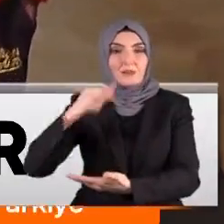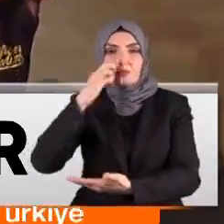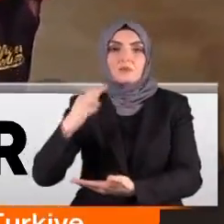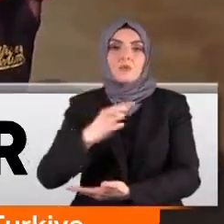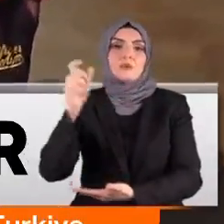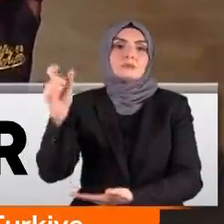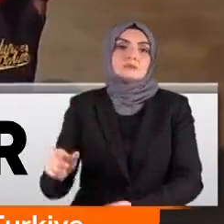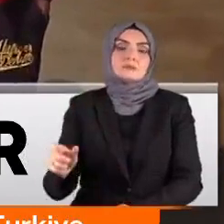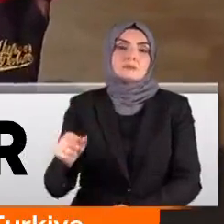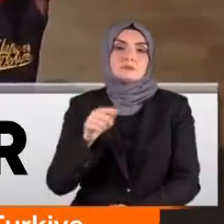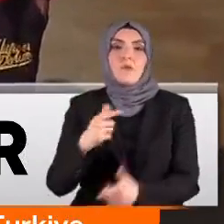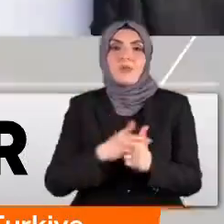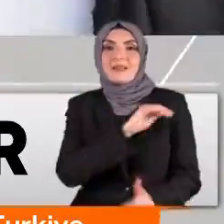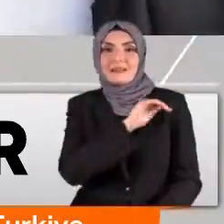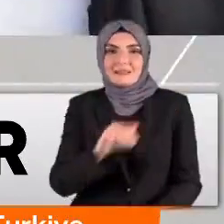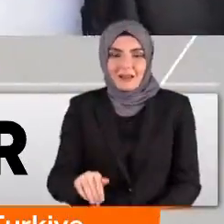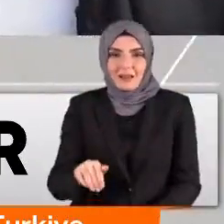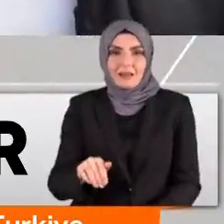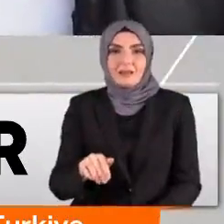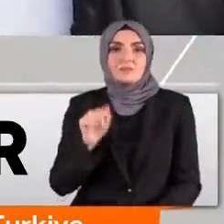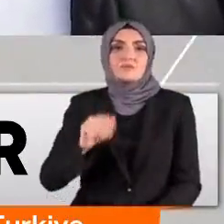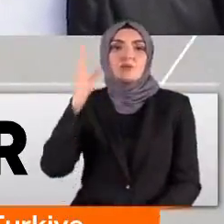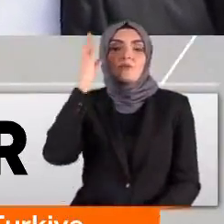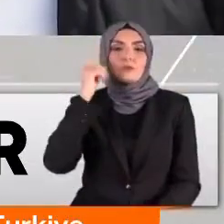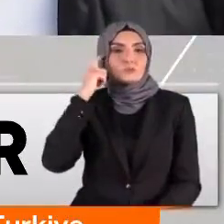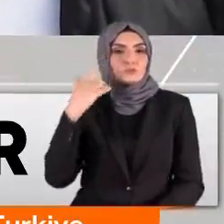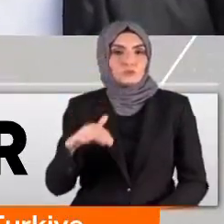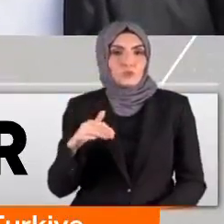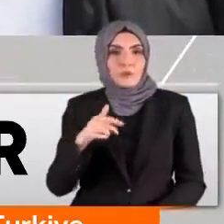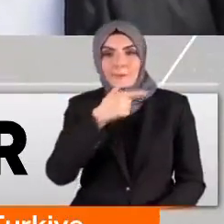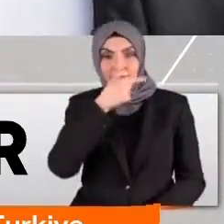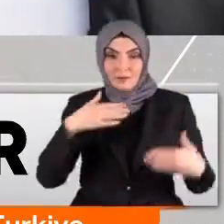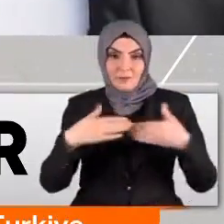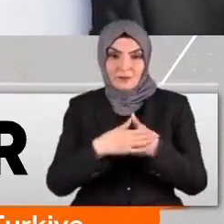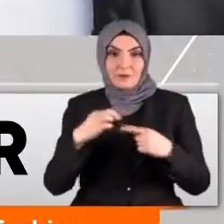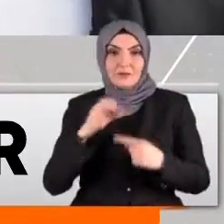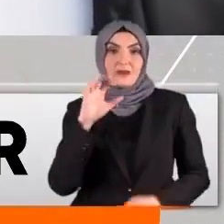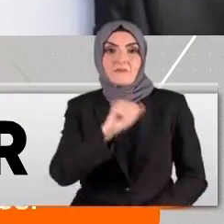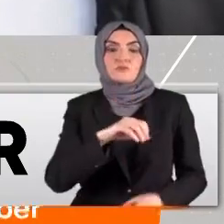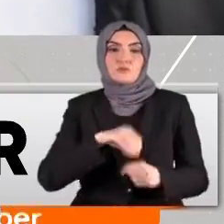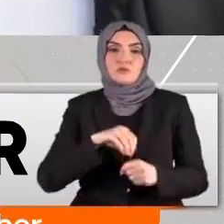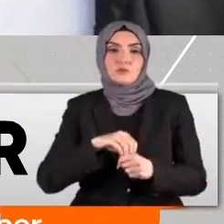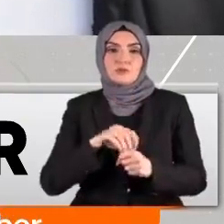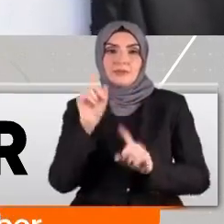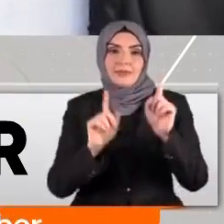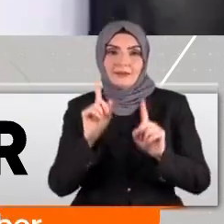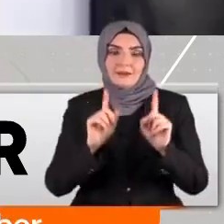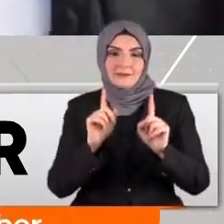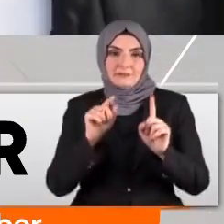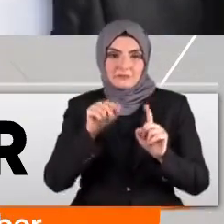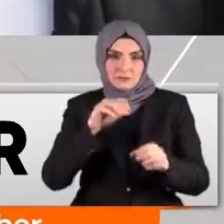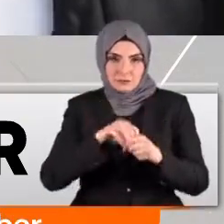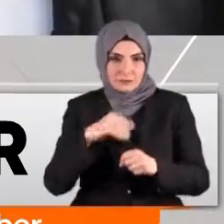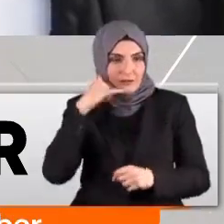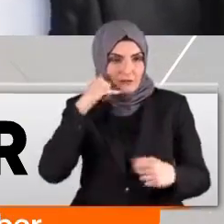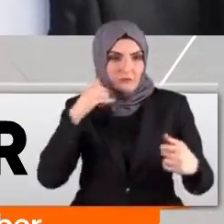bu şoku otele geldiğinde öğrendi. Perşembe akşamı rezervasyon için internetten girdim. Telefon numarasından beyefendiyle konuştum.